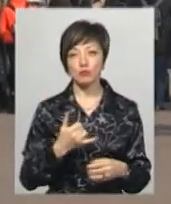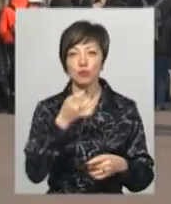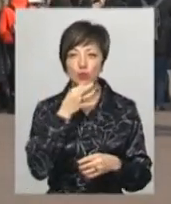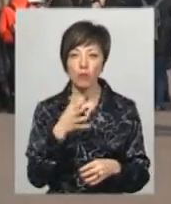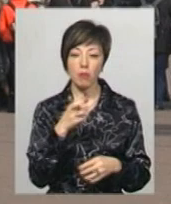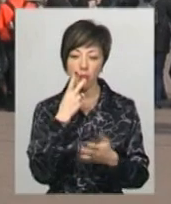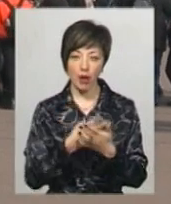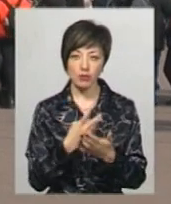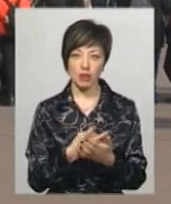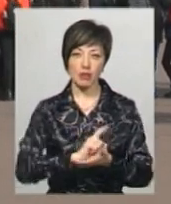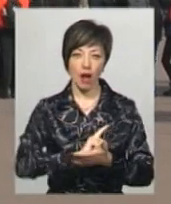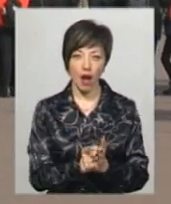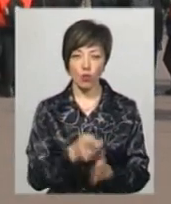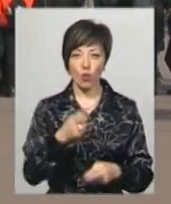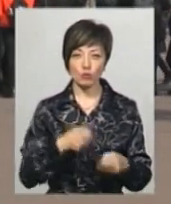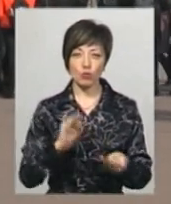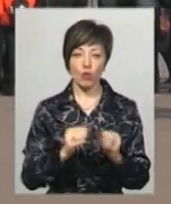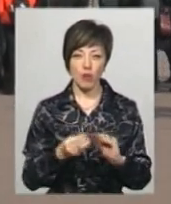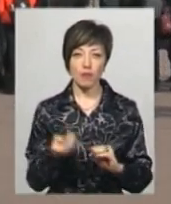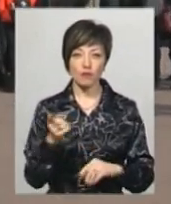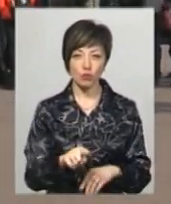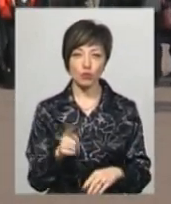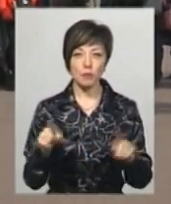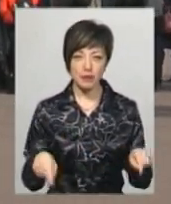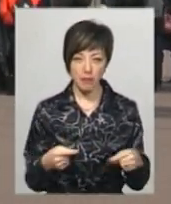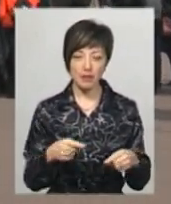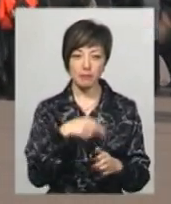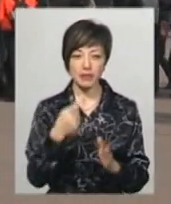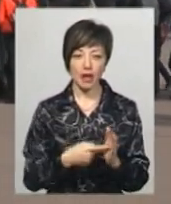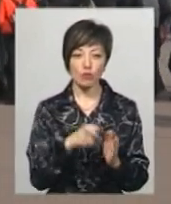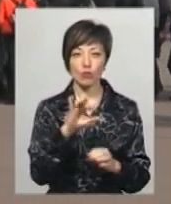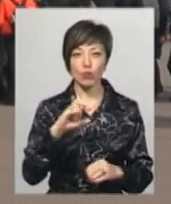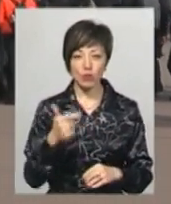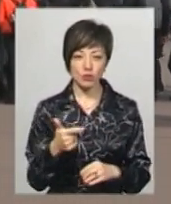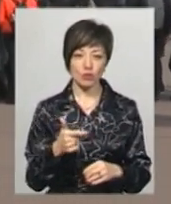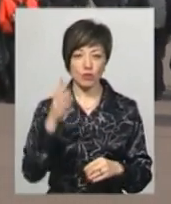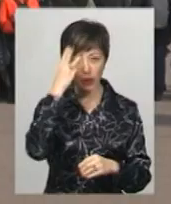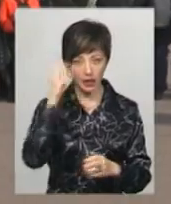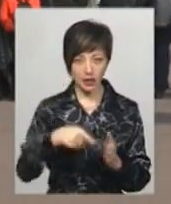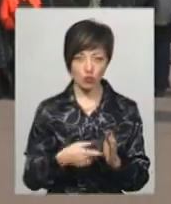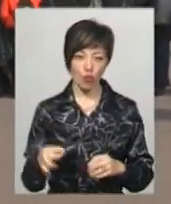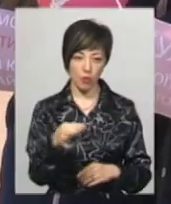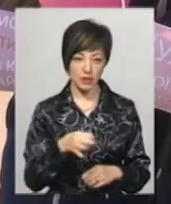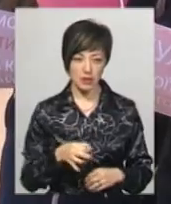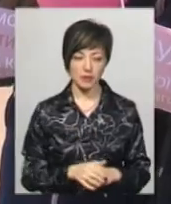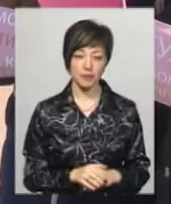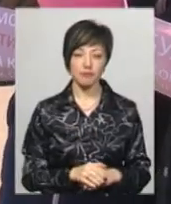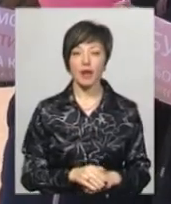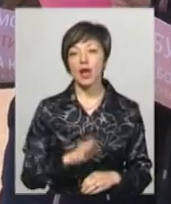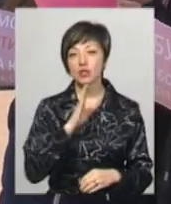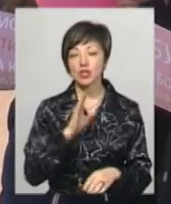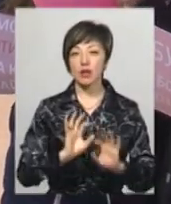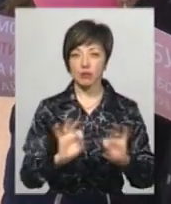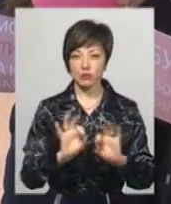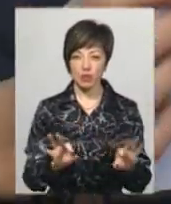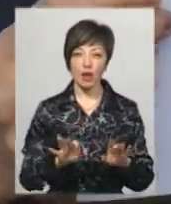що ми вбачаємо нагальну і гостру проблему в тому, щоб піднімати питання булінгу у Хмельницькому та у області. Леся Романюк